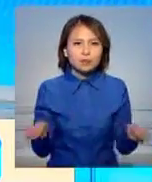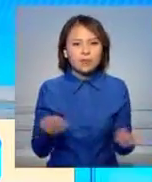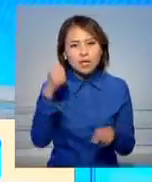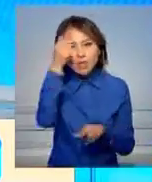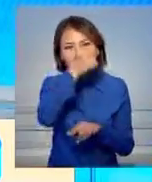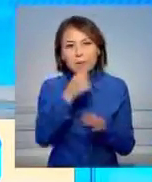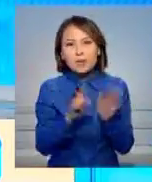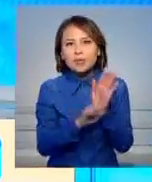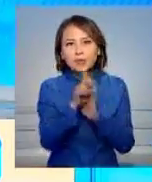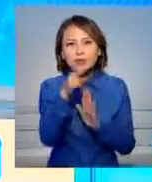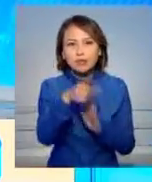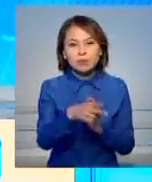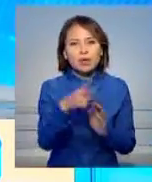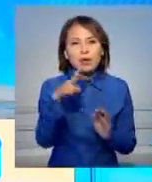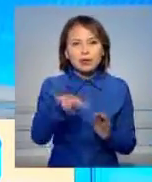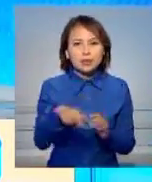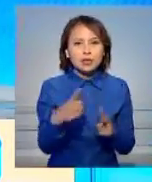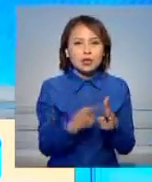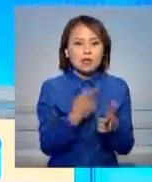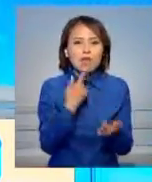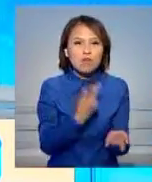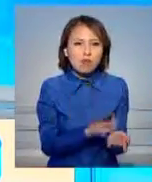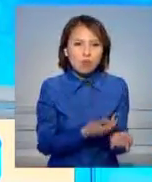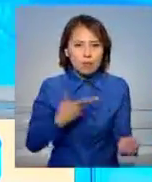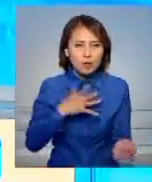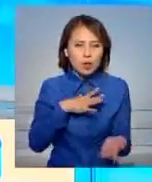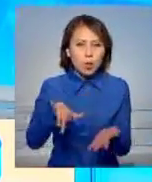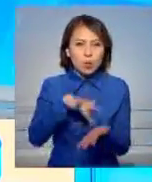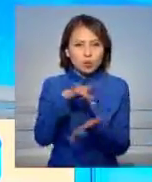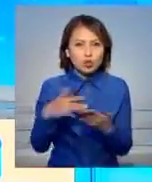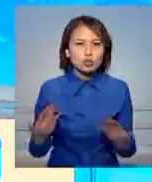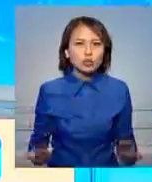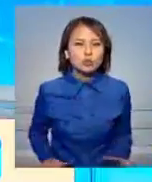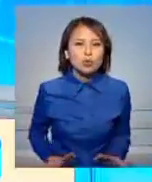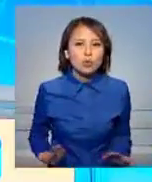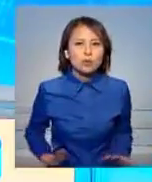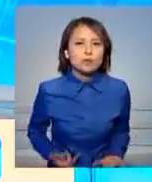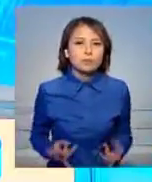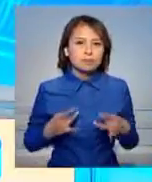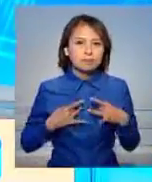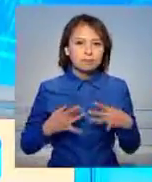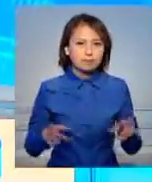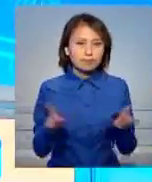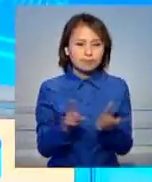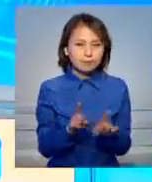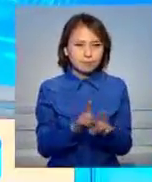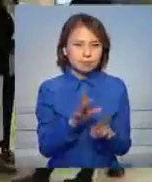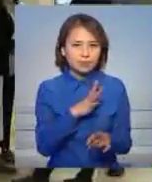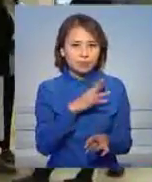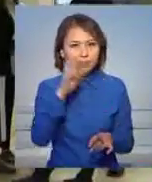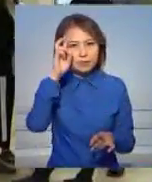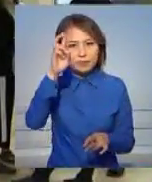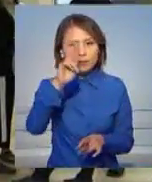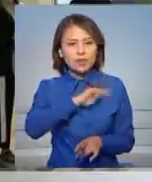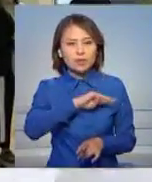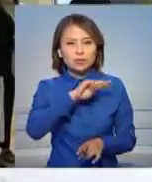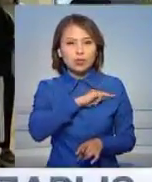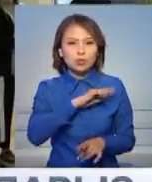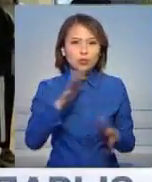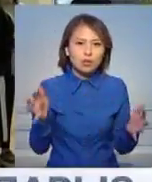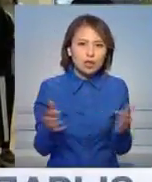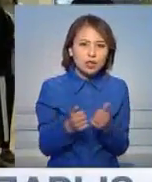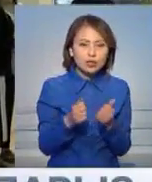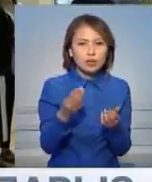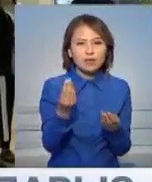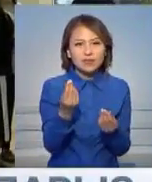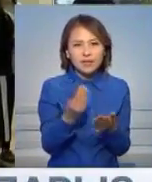Петропавлдықтар жыл басынан бері 2000 литр қан тапсырды. Қала тұрғындары халықаралық донор күні де игістен шет қалмады. Шараға мемлекеттік қызметкерлер,